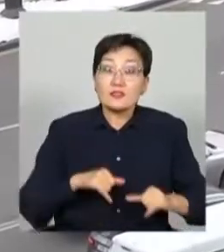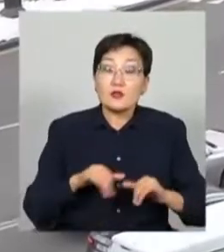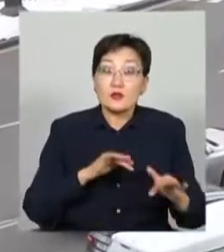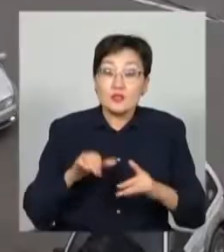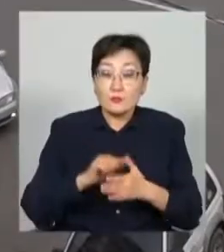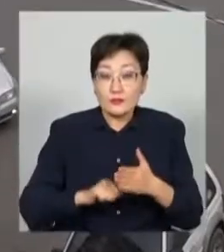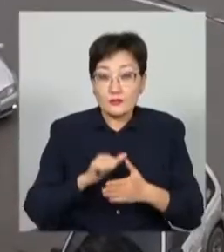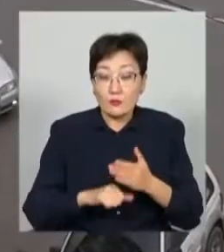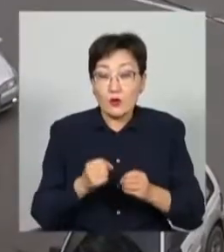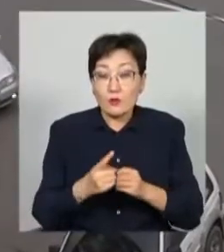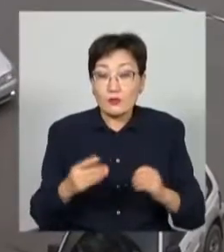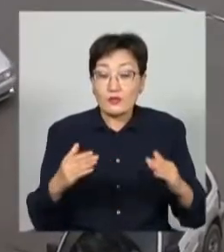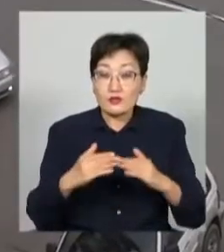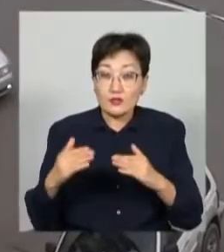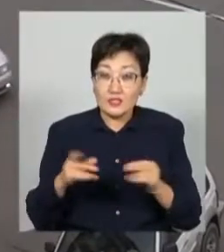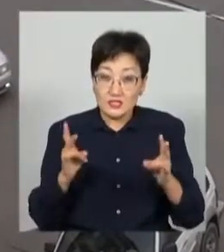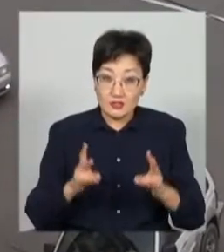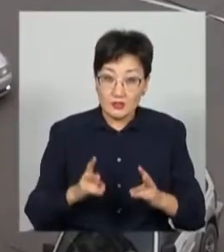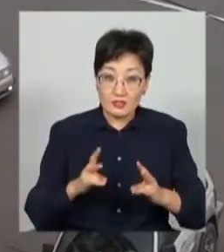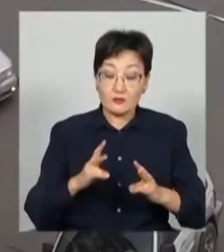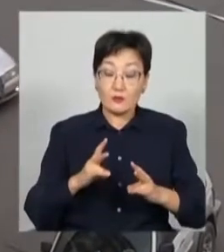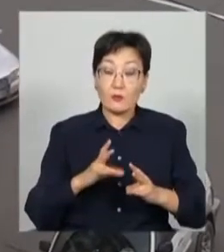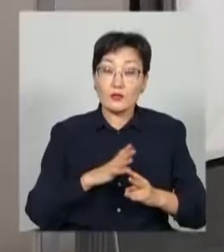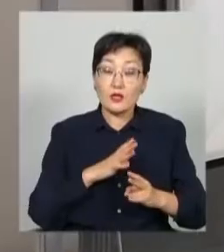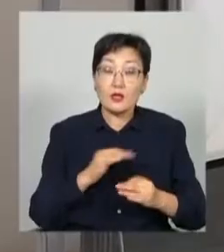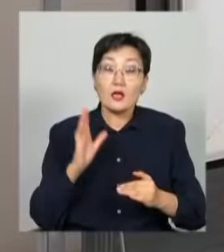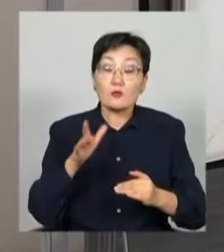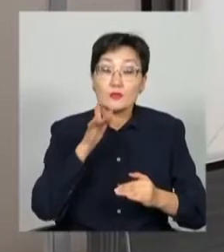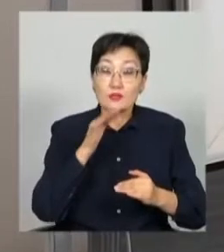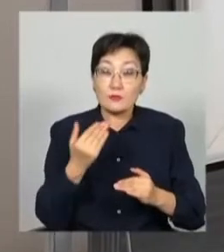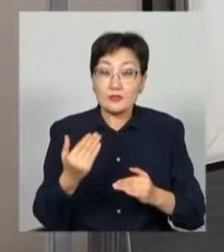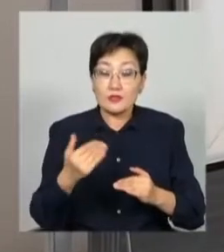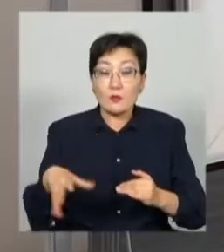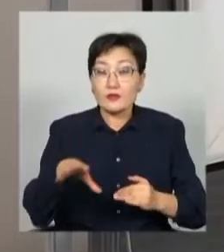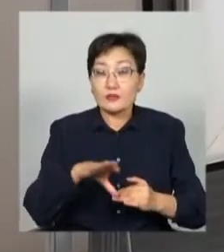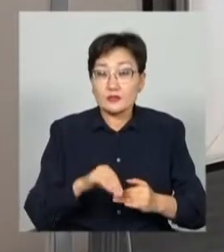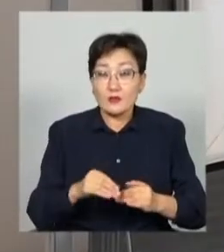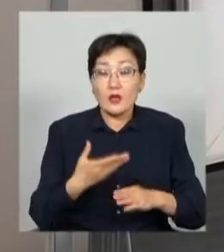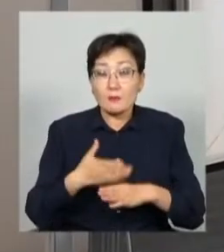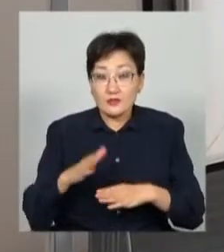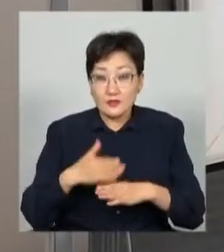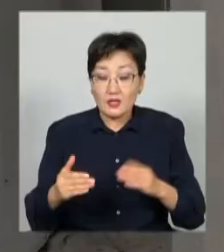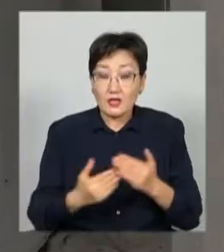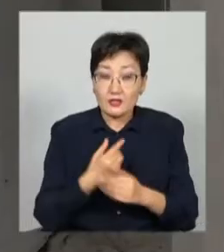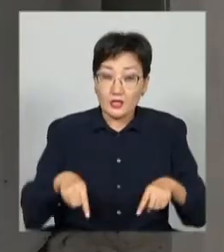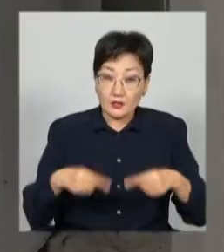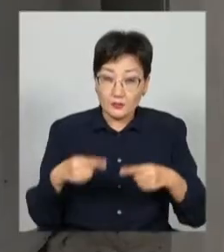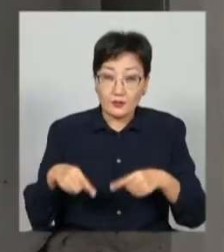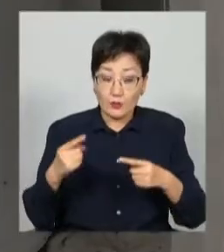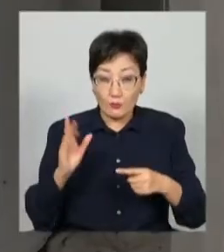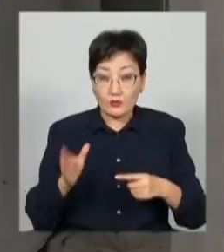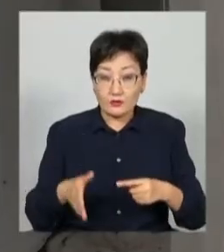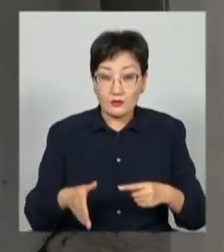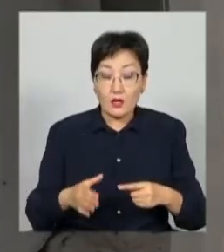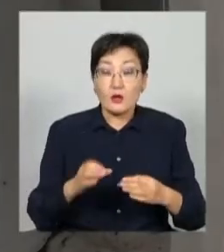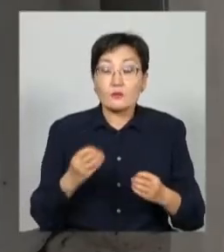мегаполис бойынша 11 тұрғын үйдің зардап шеккенін растап отыр. Алдағы уақытта олардың бәрі кезең-кезегімен қайта қалпына келтірілетін